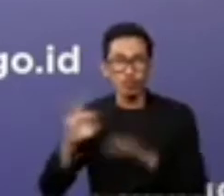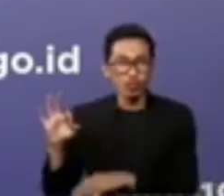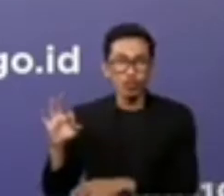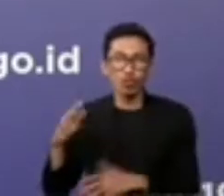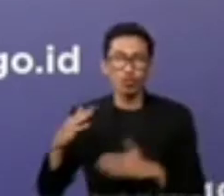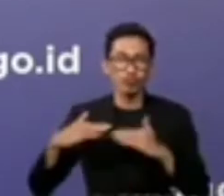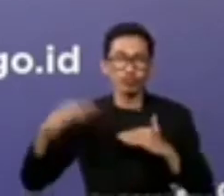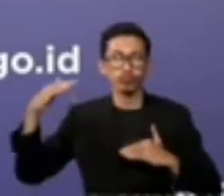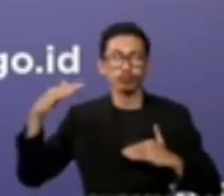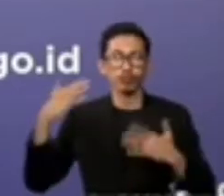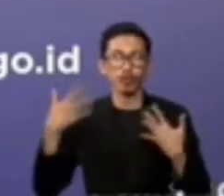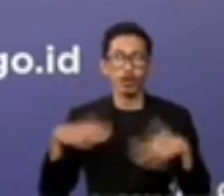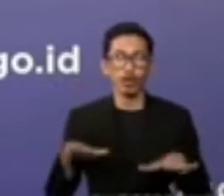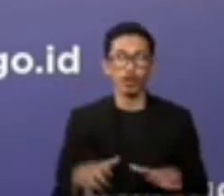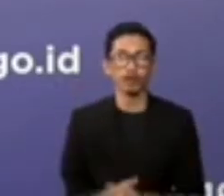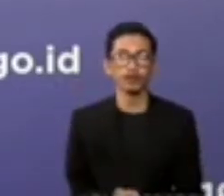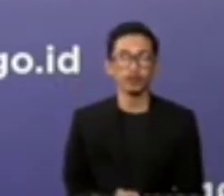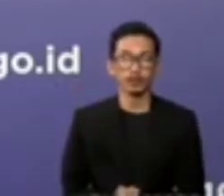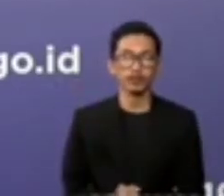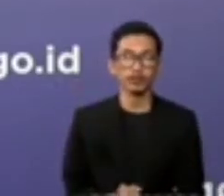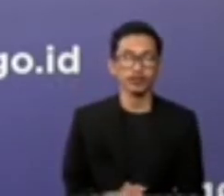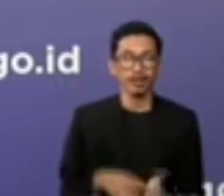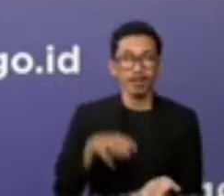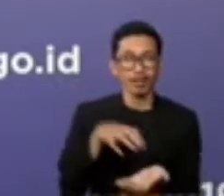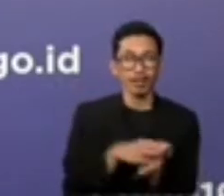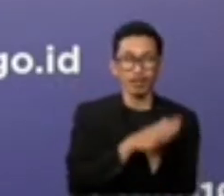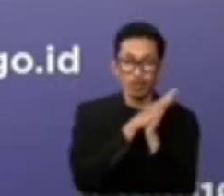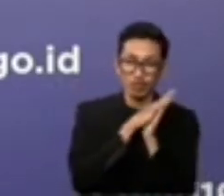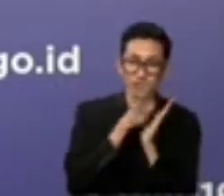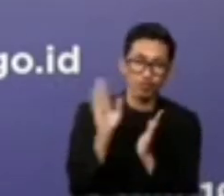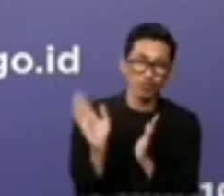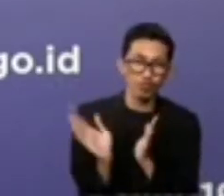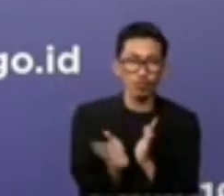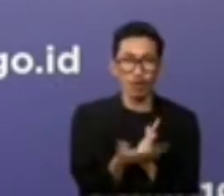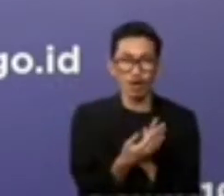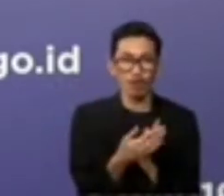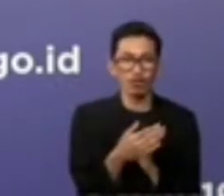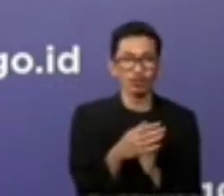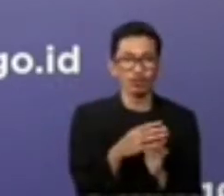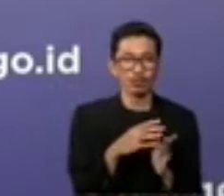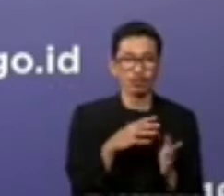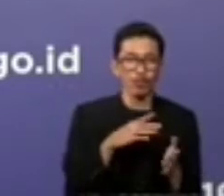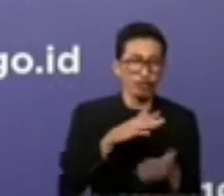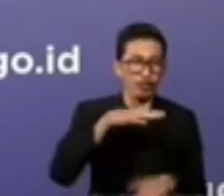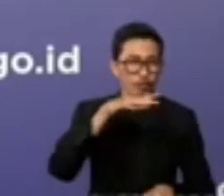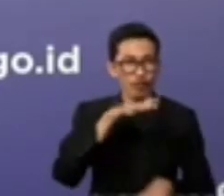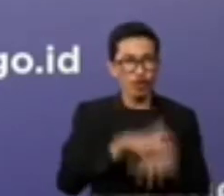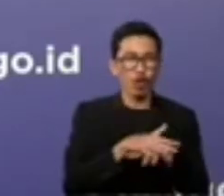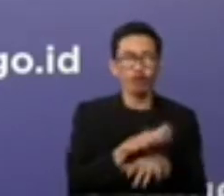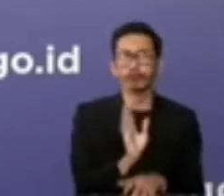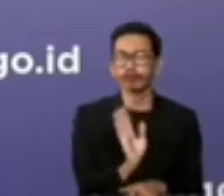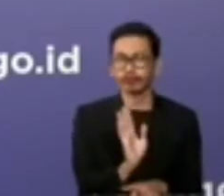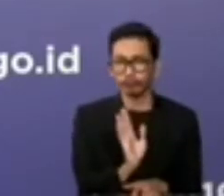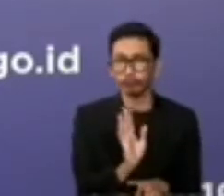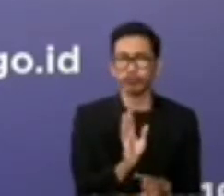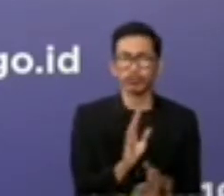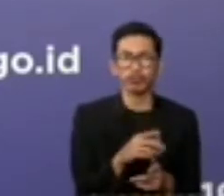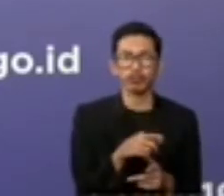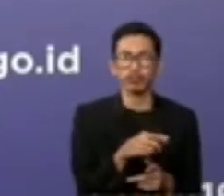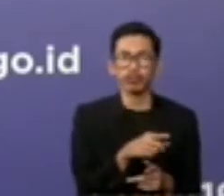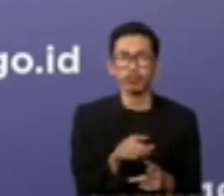saudara-saudari, justru tidak semua tempat tidur rumah sakit rujukan ini ditempati. Bed occupancy rate justru